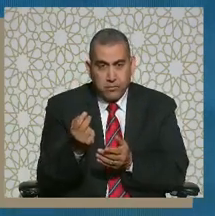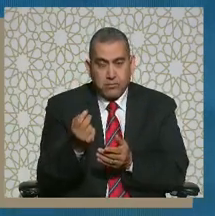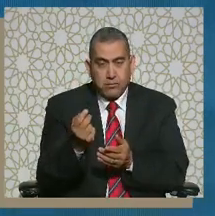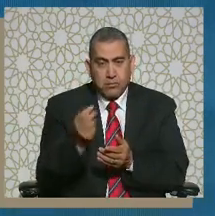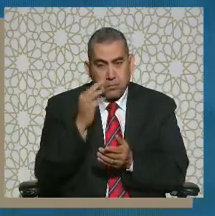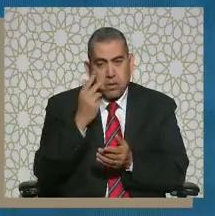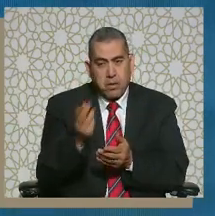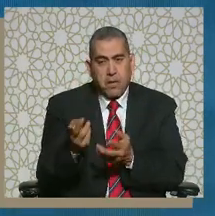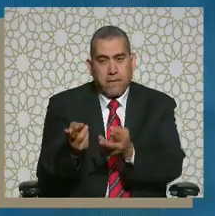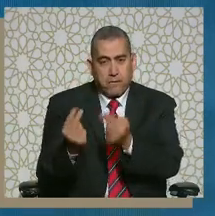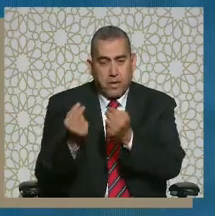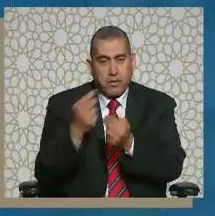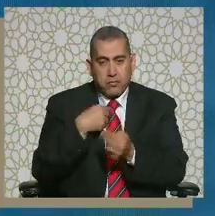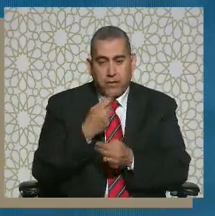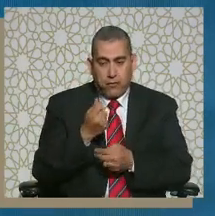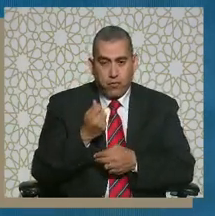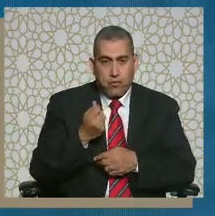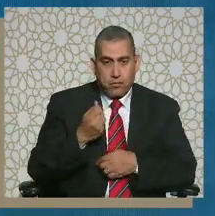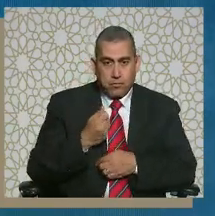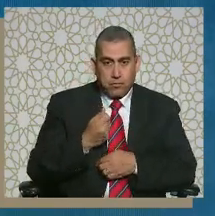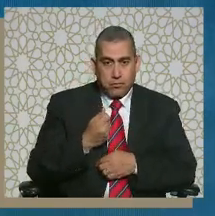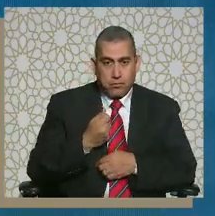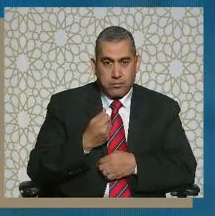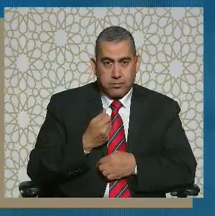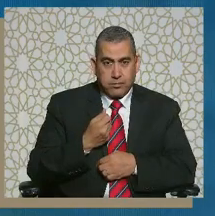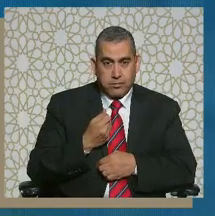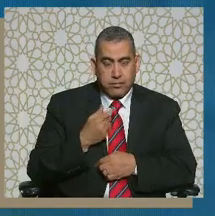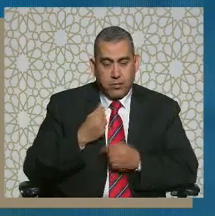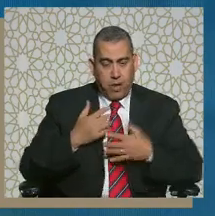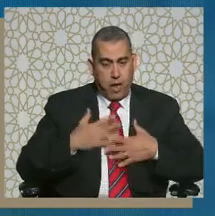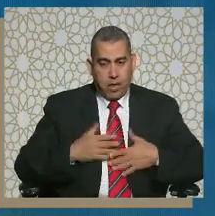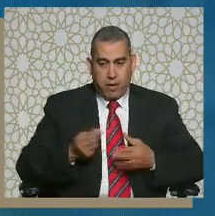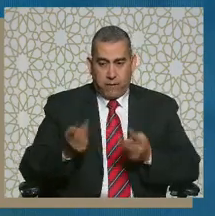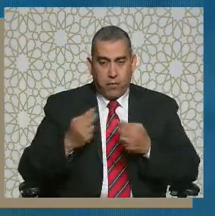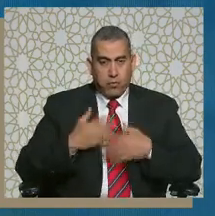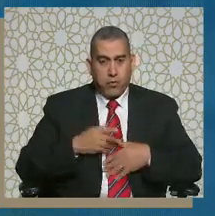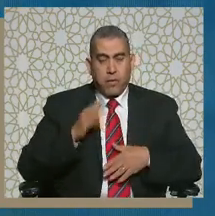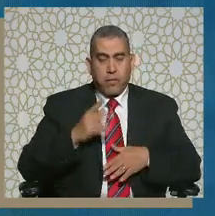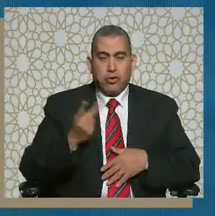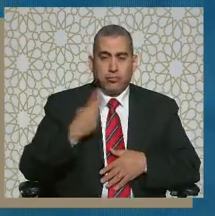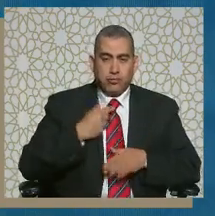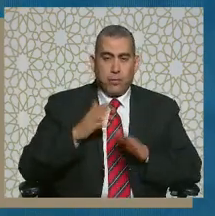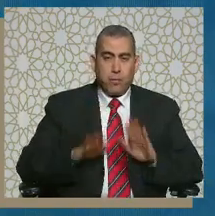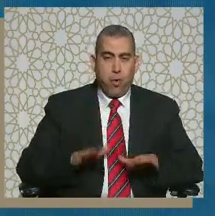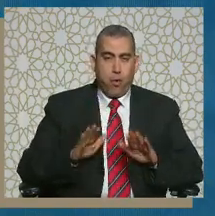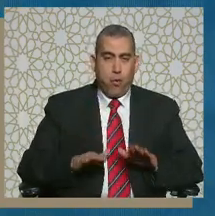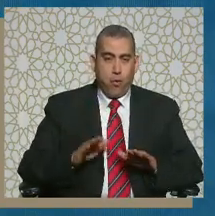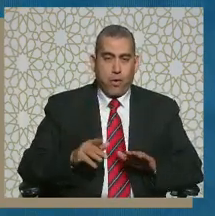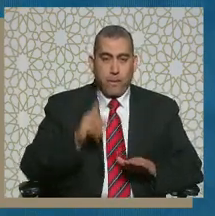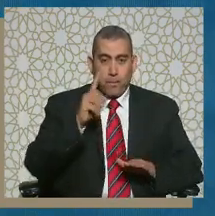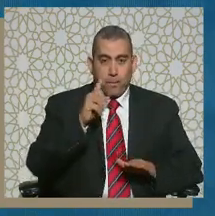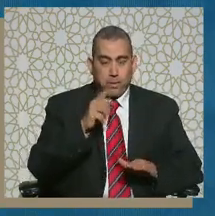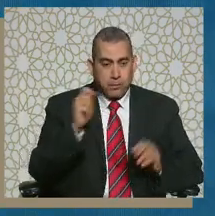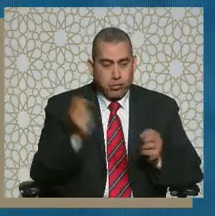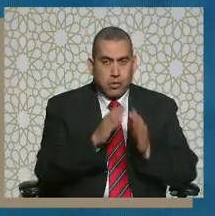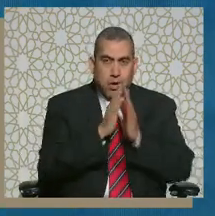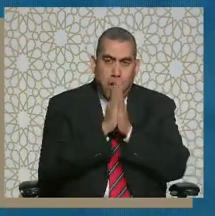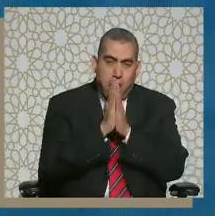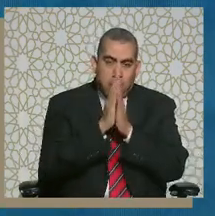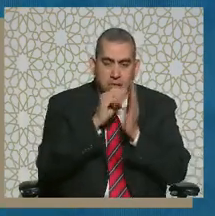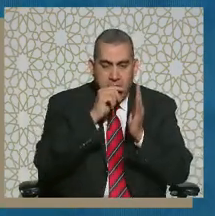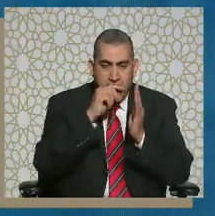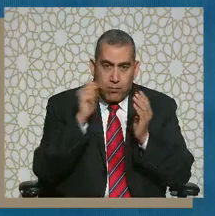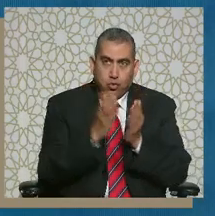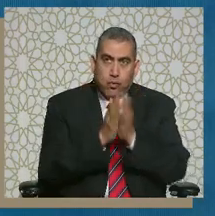من من اللي سرق منه هذا المال من مسروق منه وهذا المال هتفضل دين عليه بس هو يسارع في التوبه يسارع في الدوه يعني